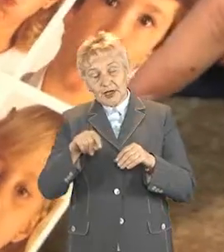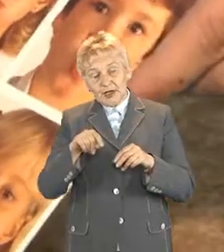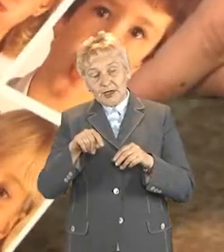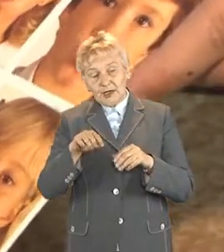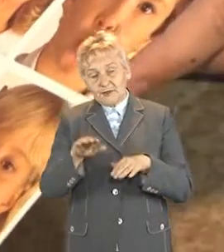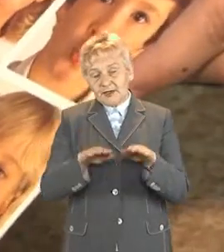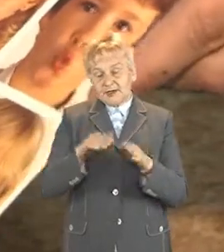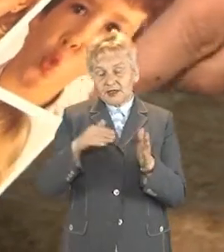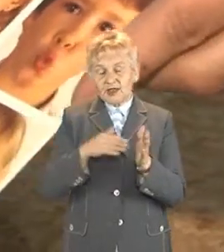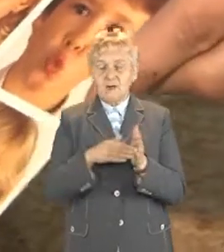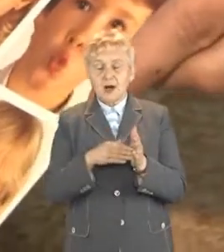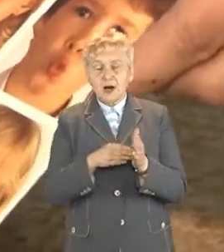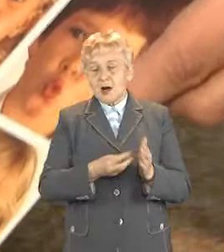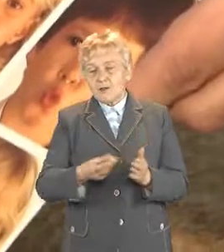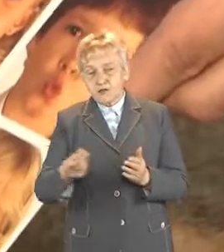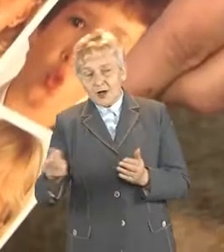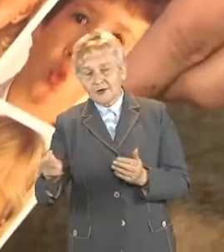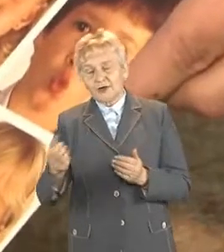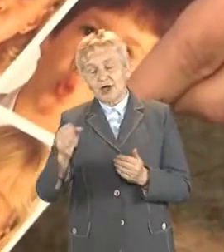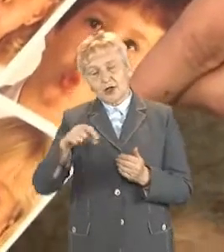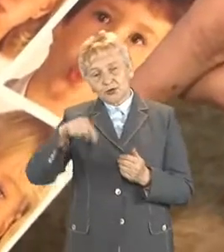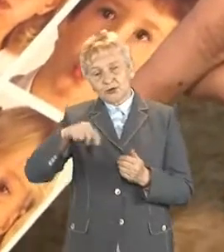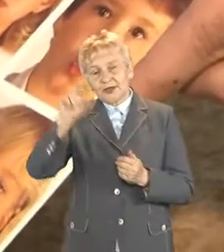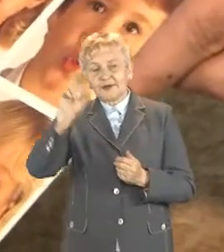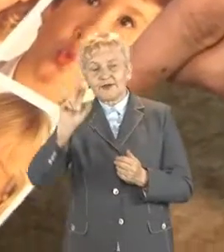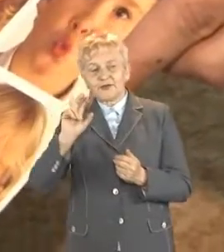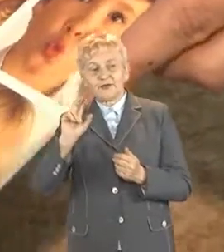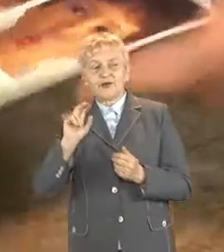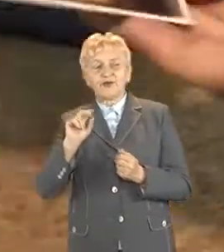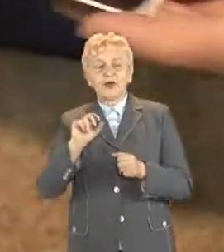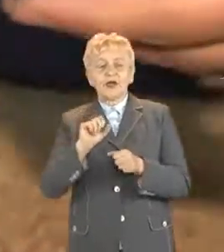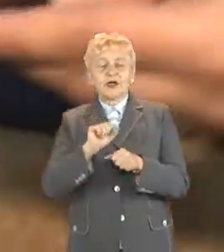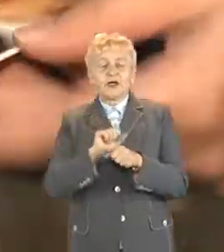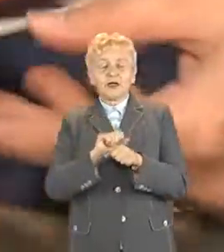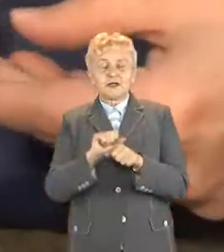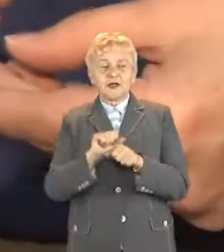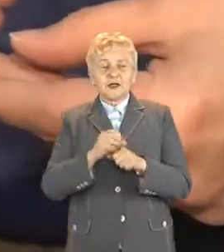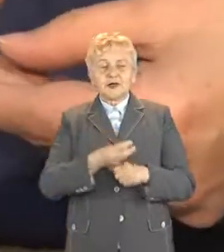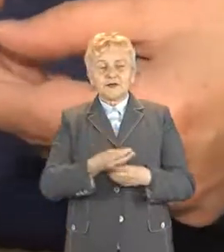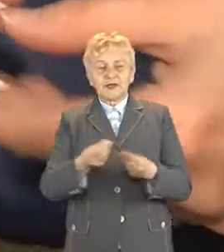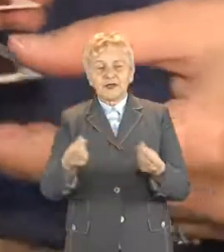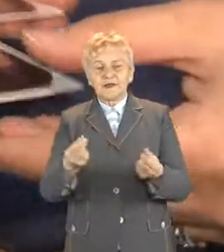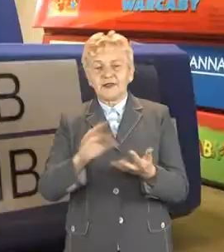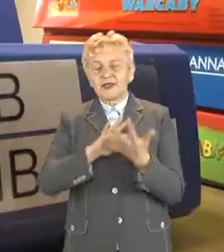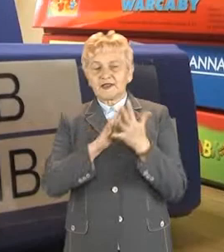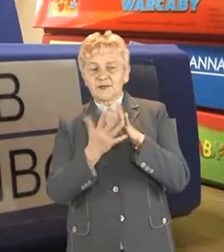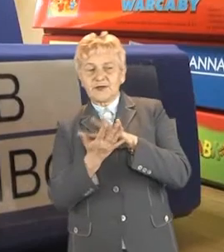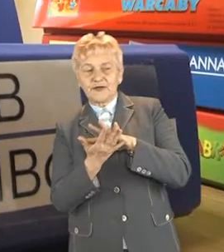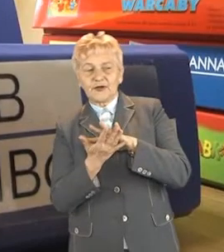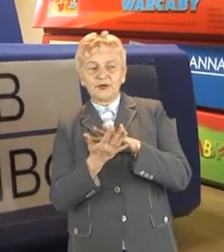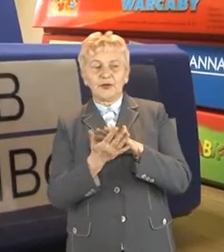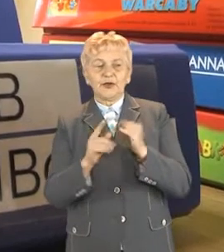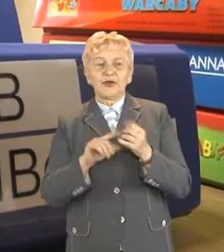opłaty za konsultacje, a na wolne terminy trzeba czekać miesiącami. Inaczej jest w Raciborzu. Działalność ambulatorium finansowana jest ze środków PFRON-u